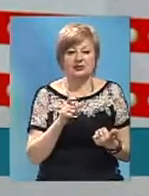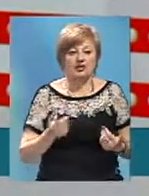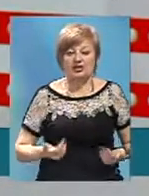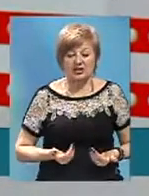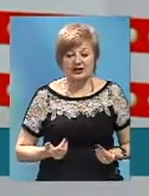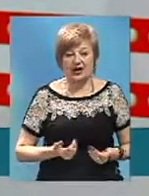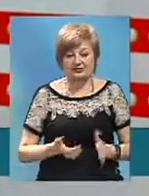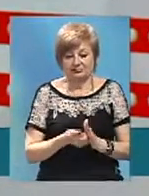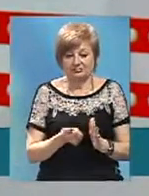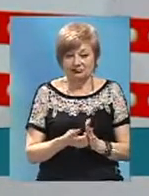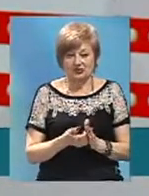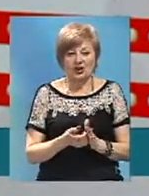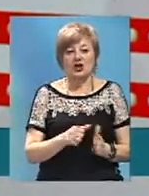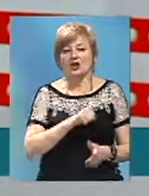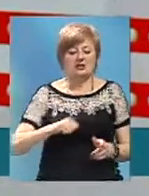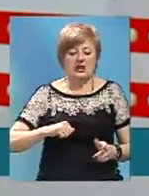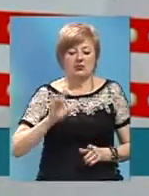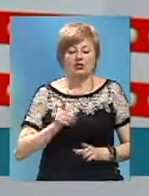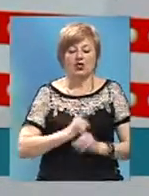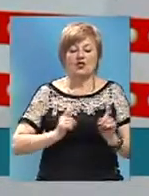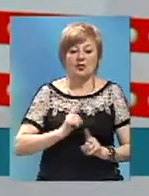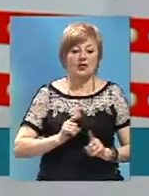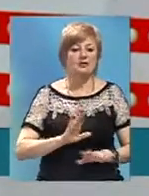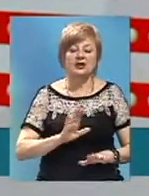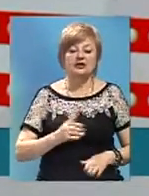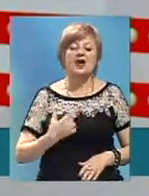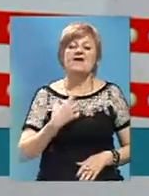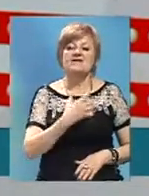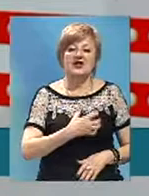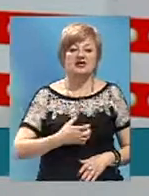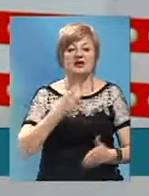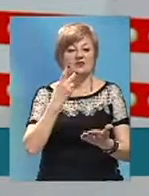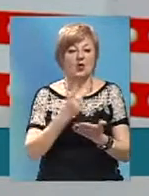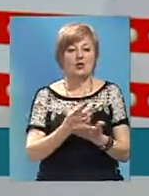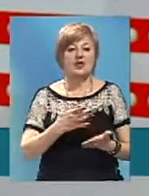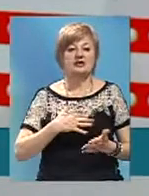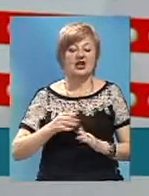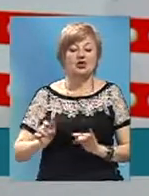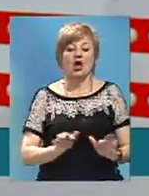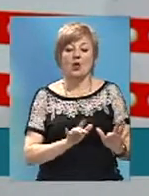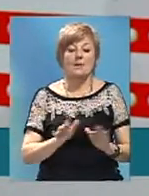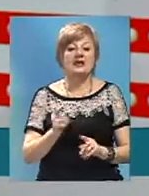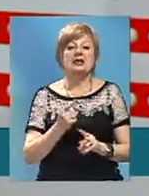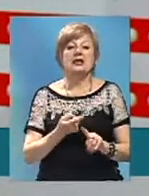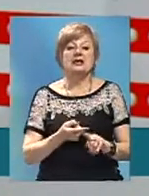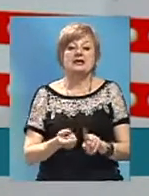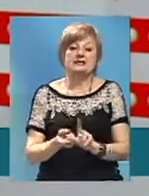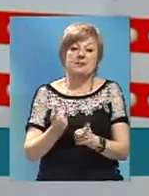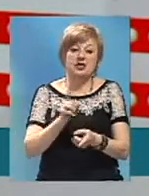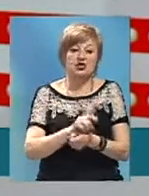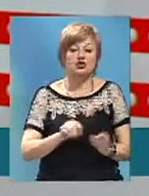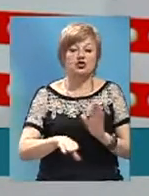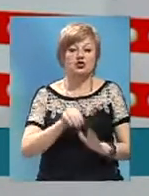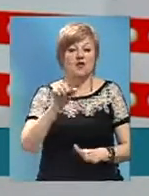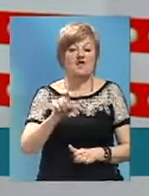життям, будуть собі самі реформуватися. Що для нас важливо, і що показала ця наша кампанія «Змінити», що виборці,